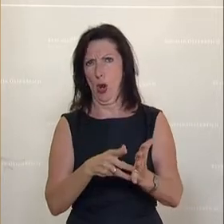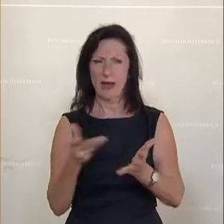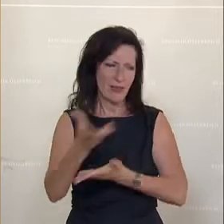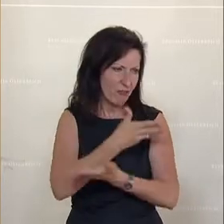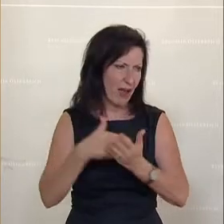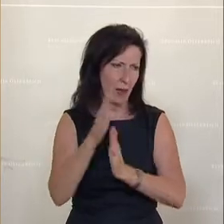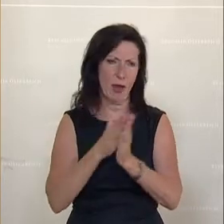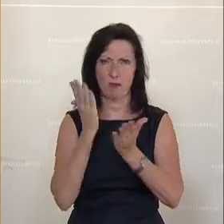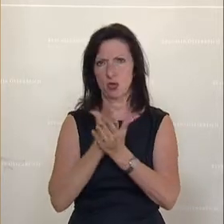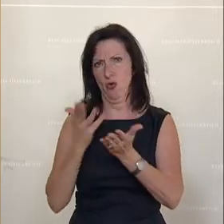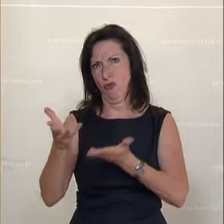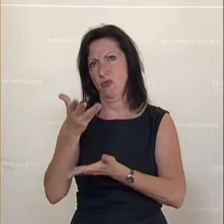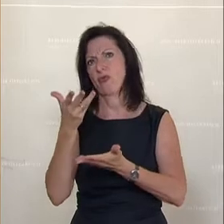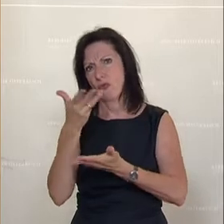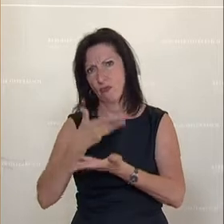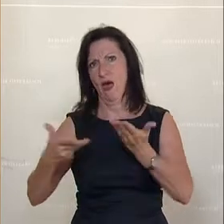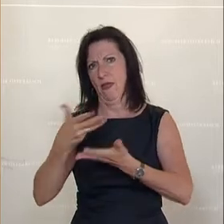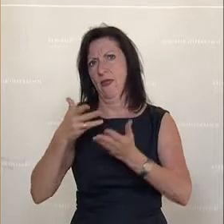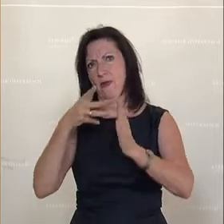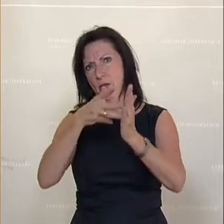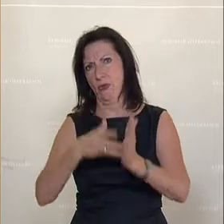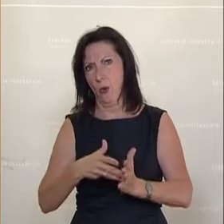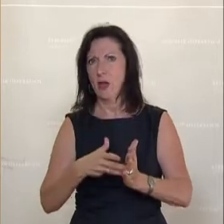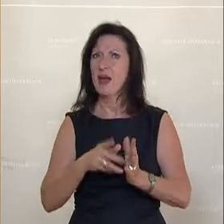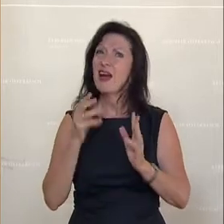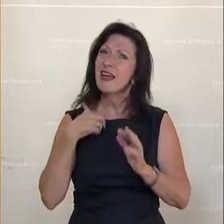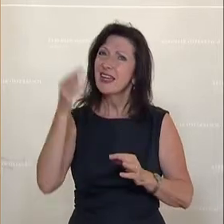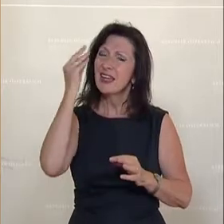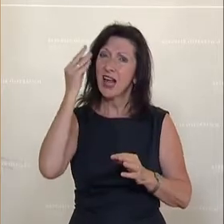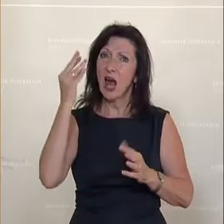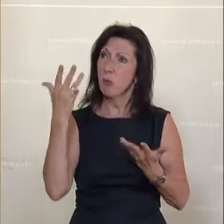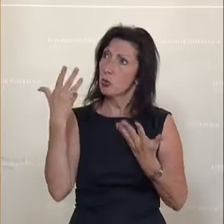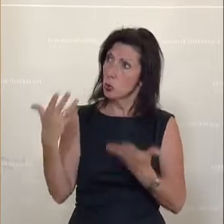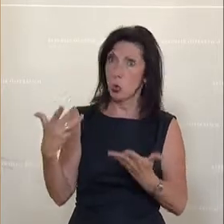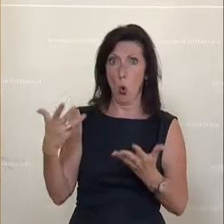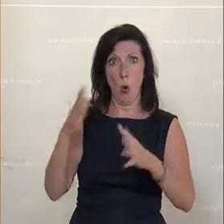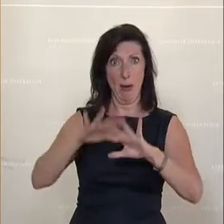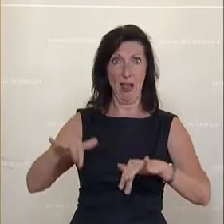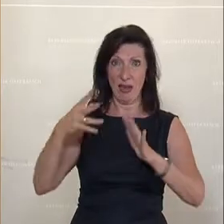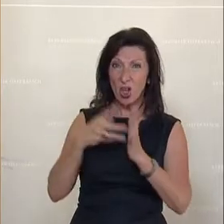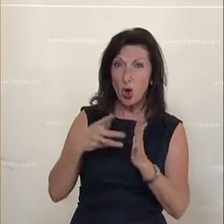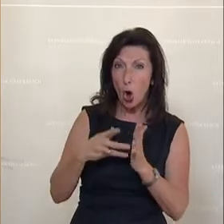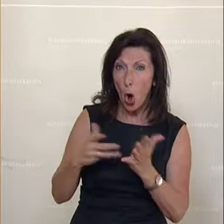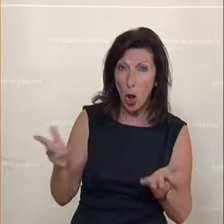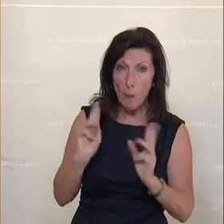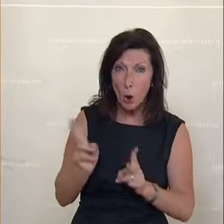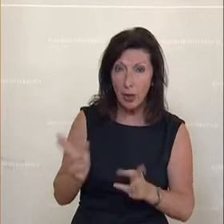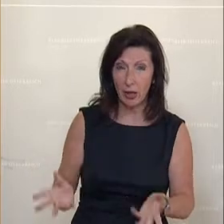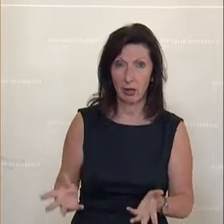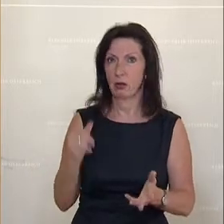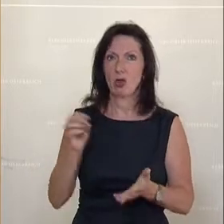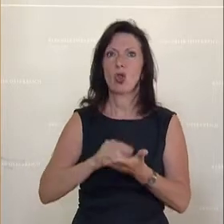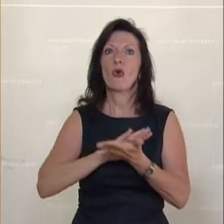gelungen ist das ist wirklich eine parlamentarische kontrolle in einer noch nie dagewesenen form und da möchte ich wirklich herzlich danke sagen und